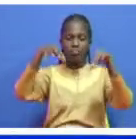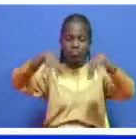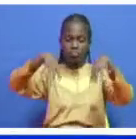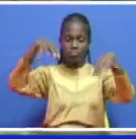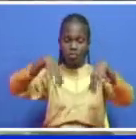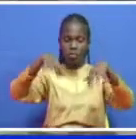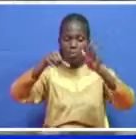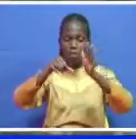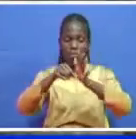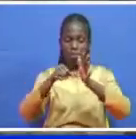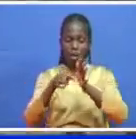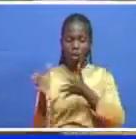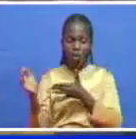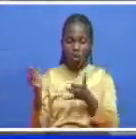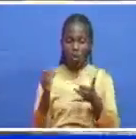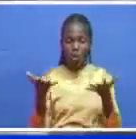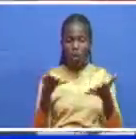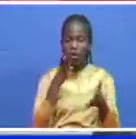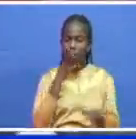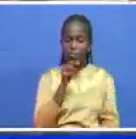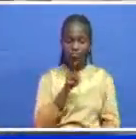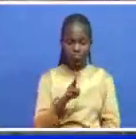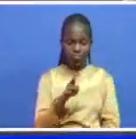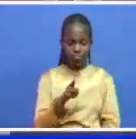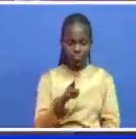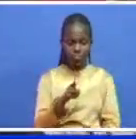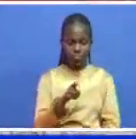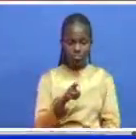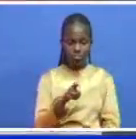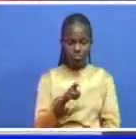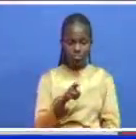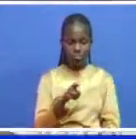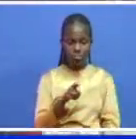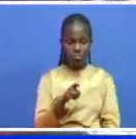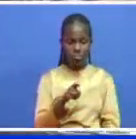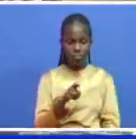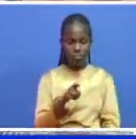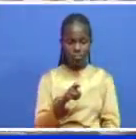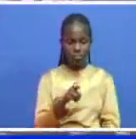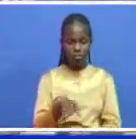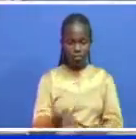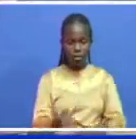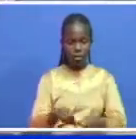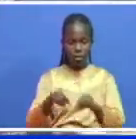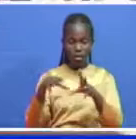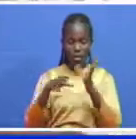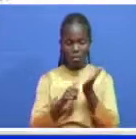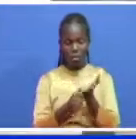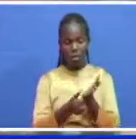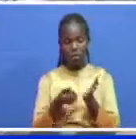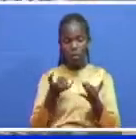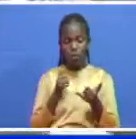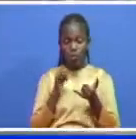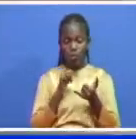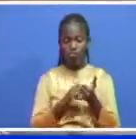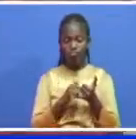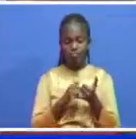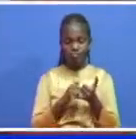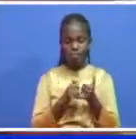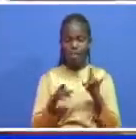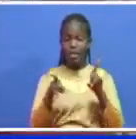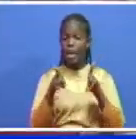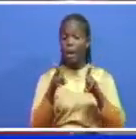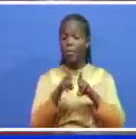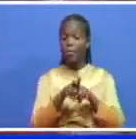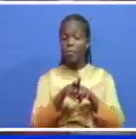na kuwa. Ame mwilela evitu ya kuinga kithitu kisio niki na kuvikia na ukuanga mbemba siya muka wake kuma miundani. Na ingi